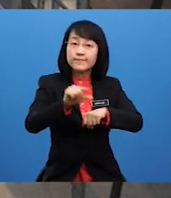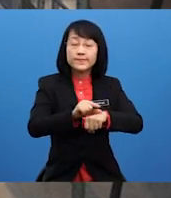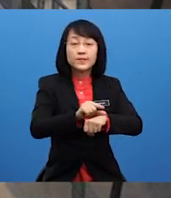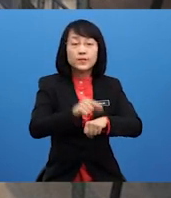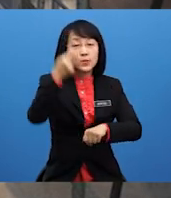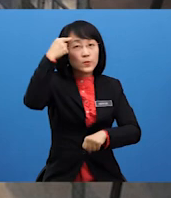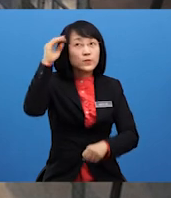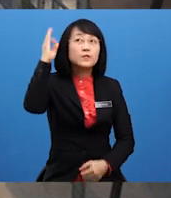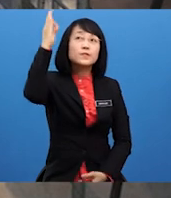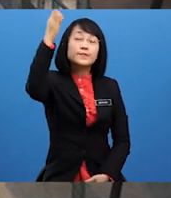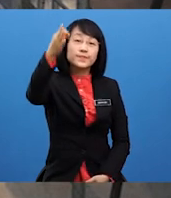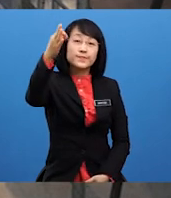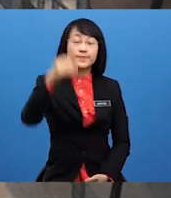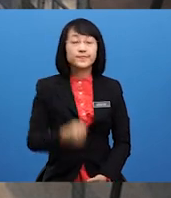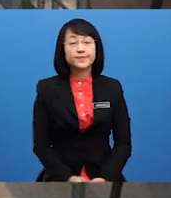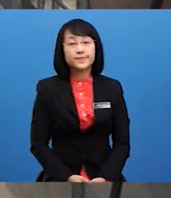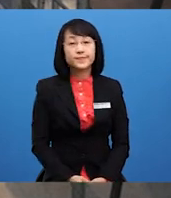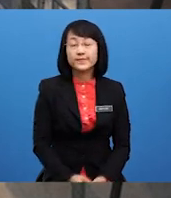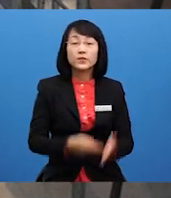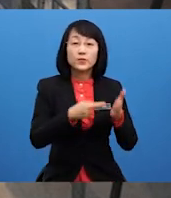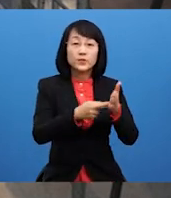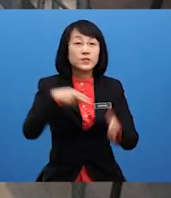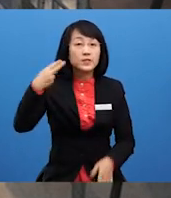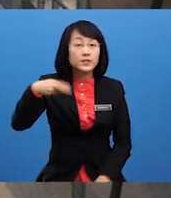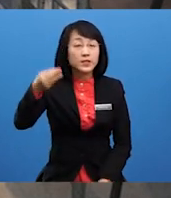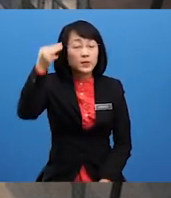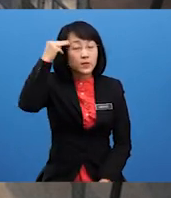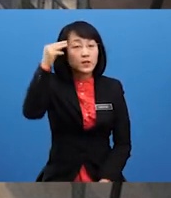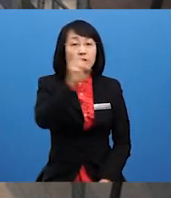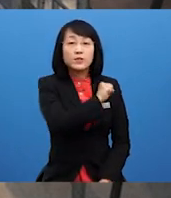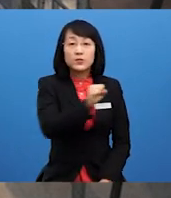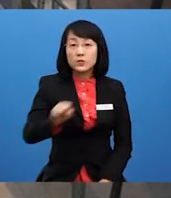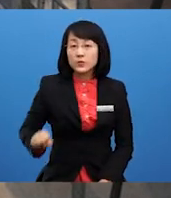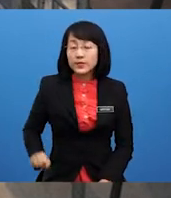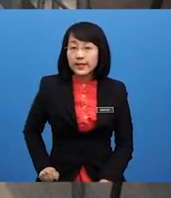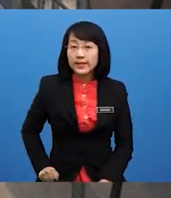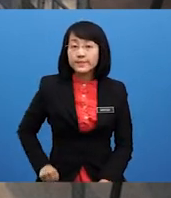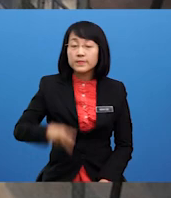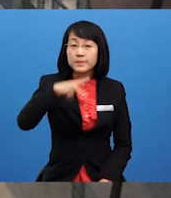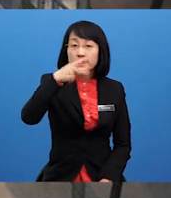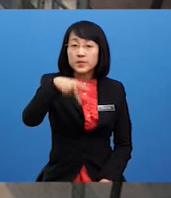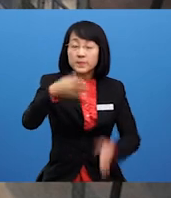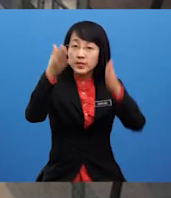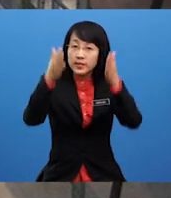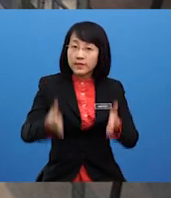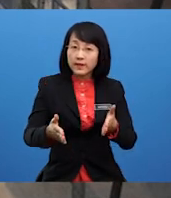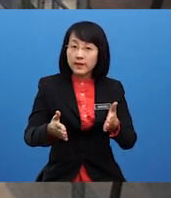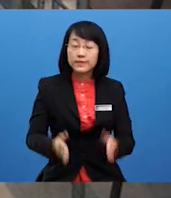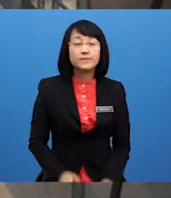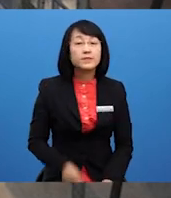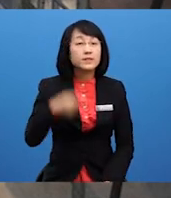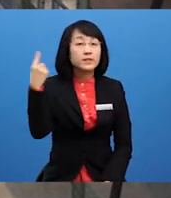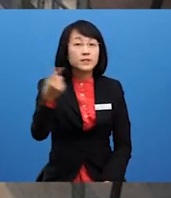hadapan. Merujuk kepada sejarah Melayu, Sultan adalah pemerintah yang